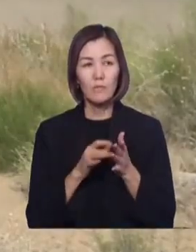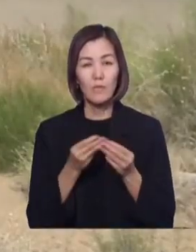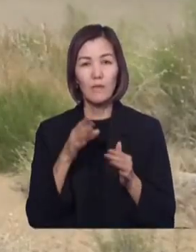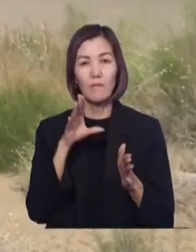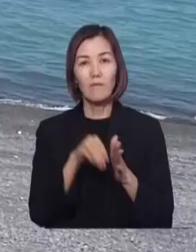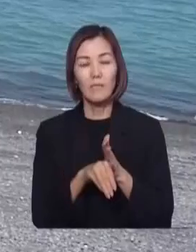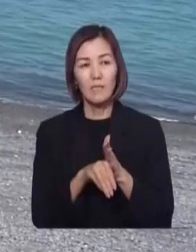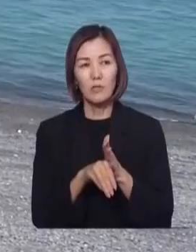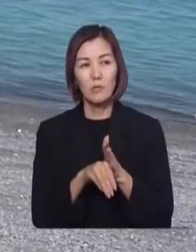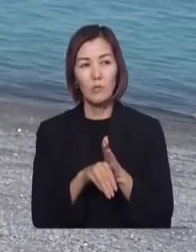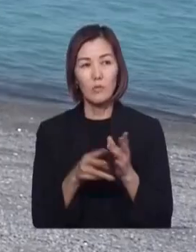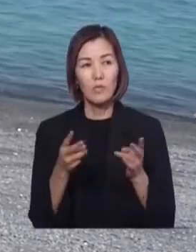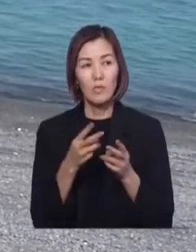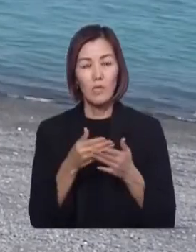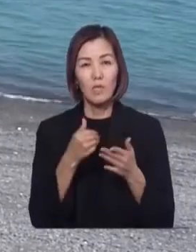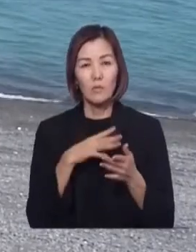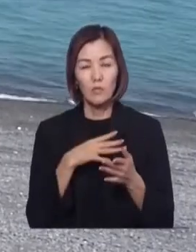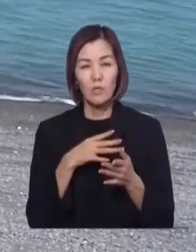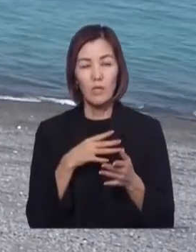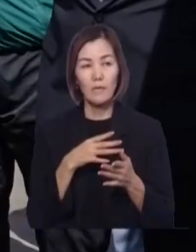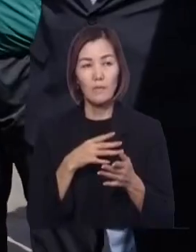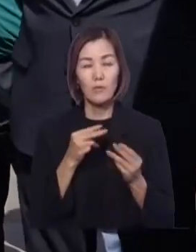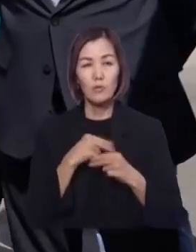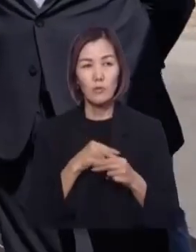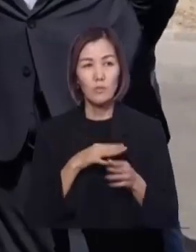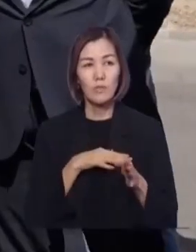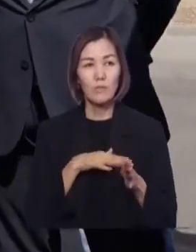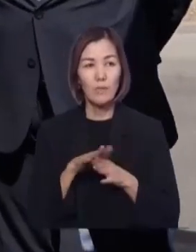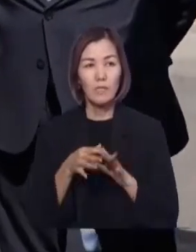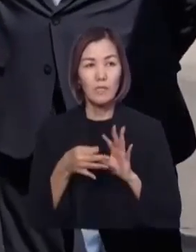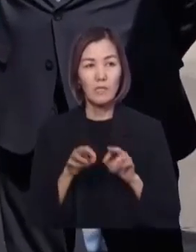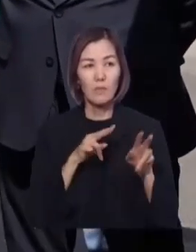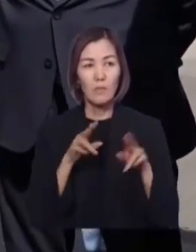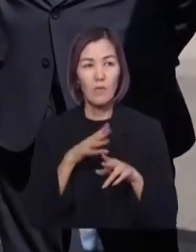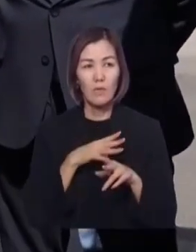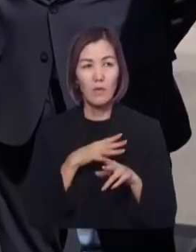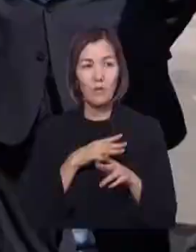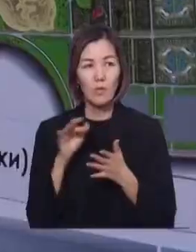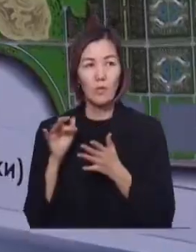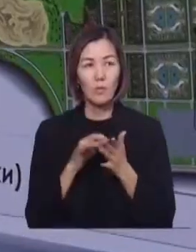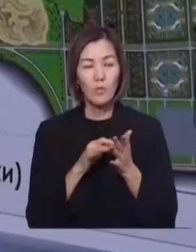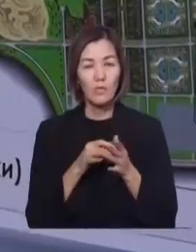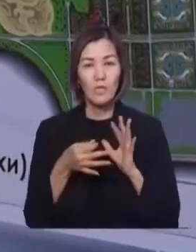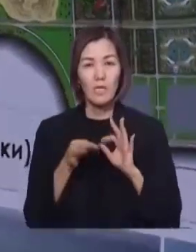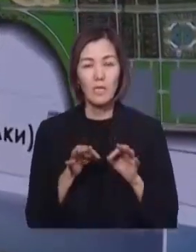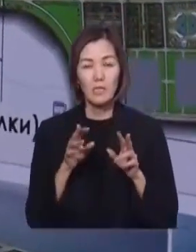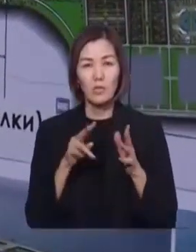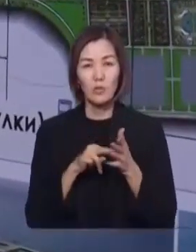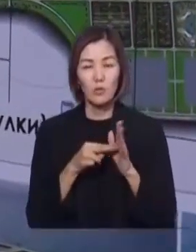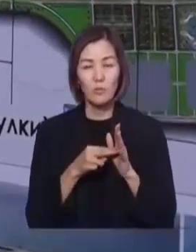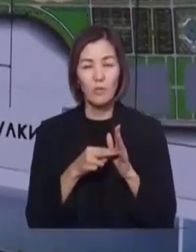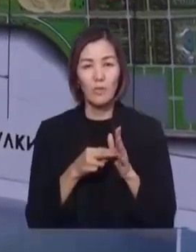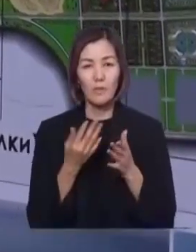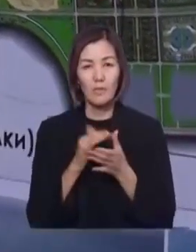салу құмға сіңген сумен тең. Тиісінше алдымен осы жұмыс барысы жіті бақылауда. Жауапты мамандар туристік аймақтың егжей-тегжейлі жоспарлау